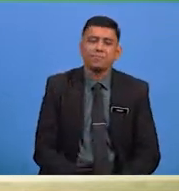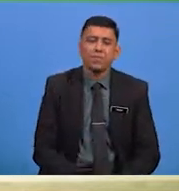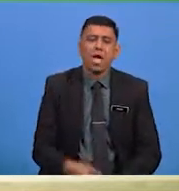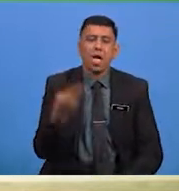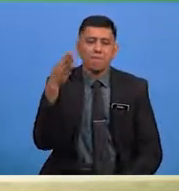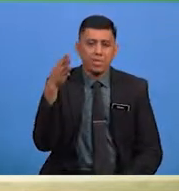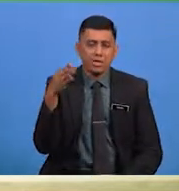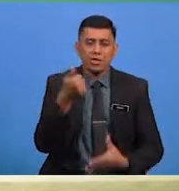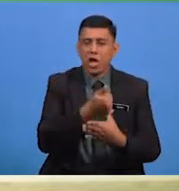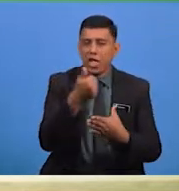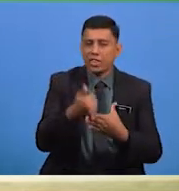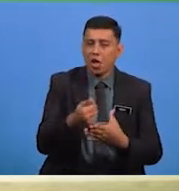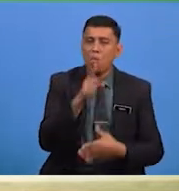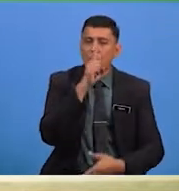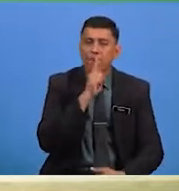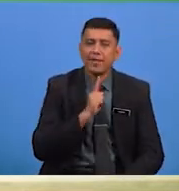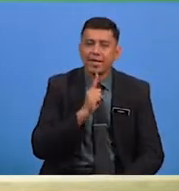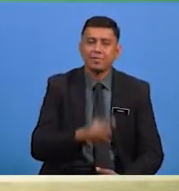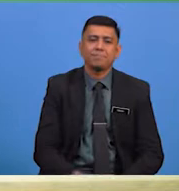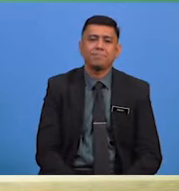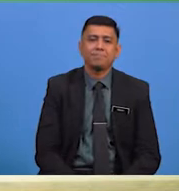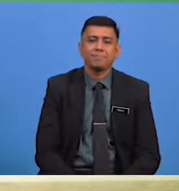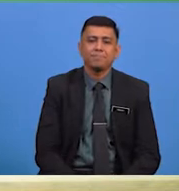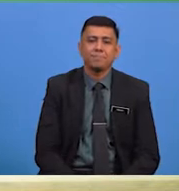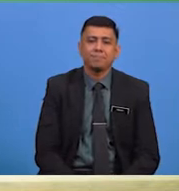Biru atau merah?